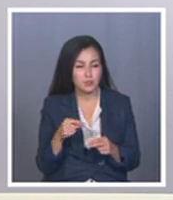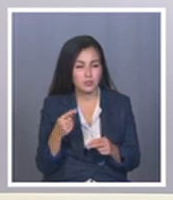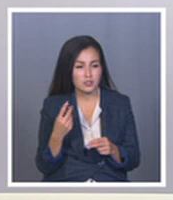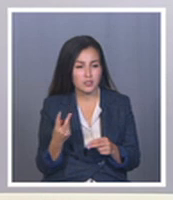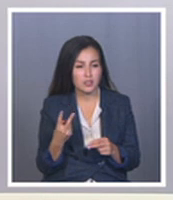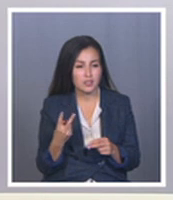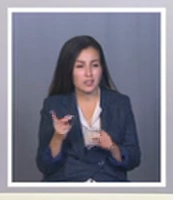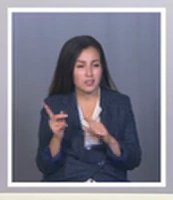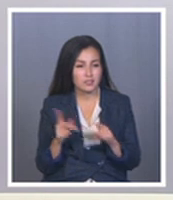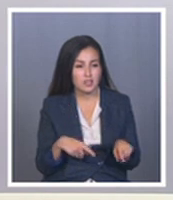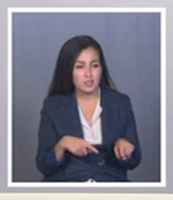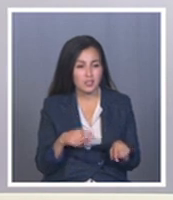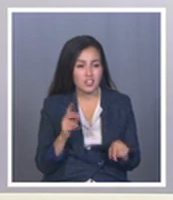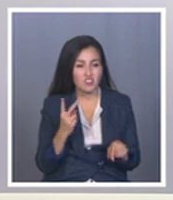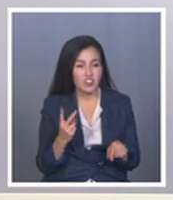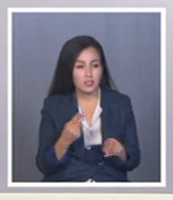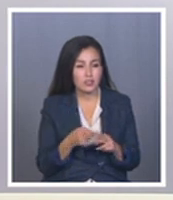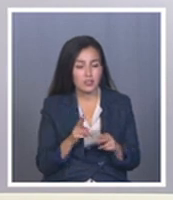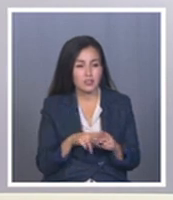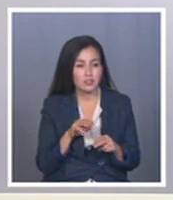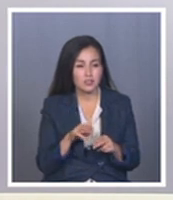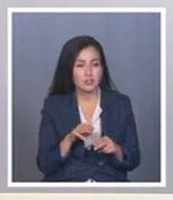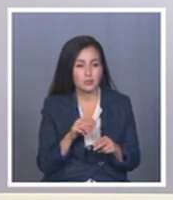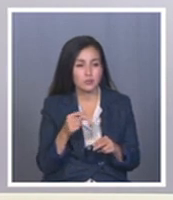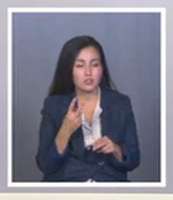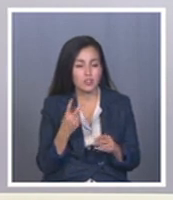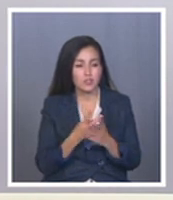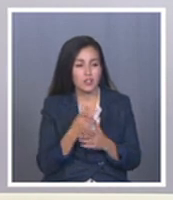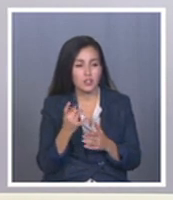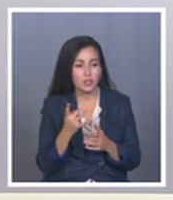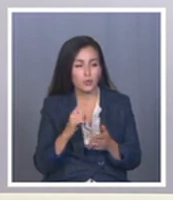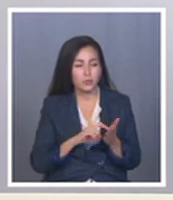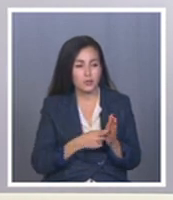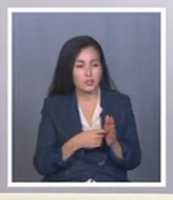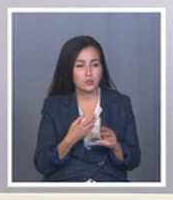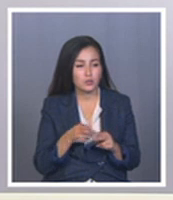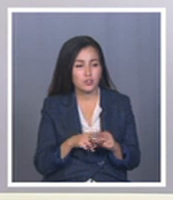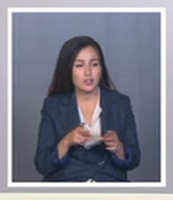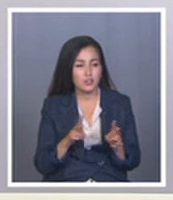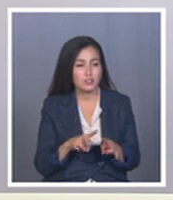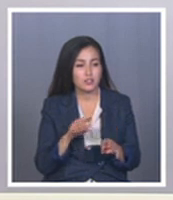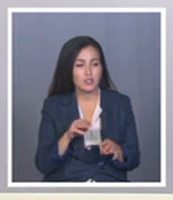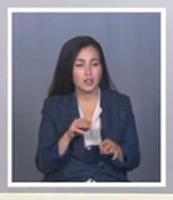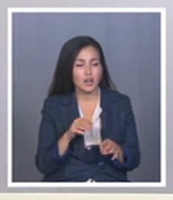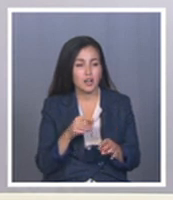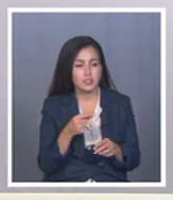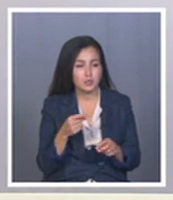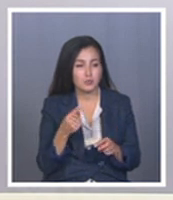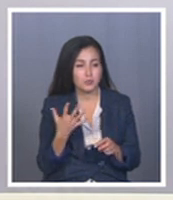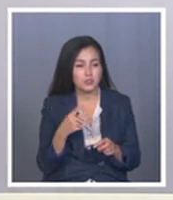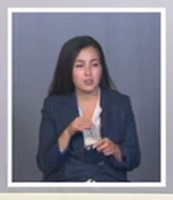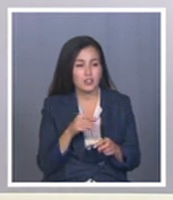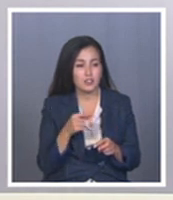кетеді. Өйткені квадрат бұл Т-2-нің өзіне екі рет көбейту. Біреуі қысқарады, біреуі қалады. Сонда Т азайту 5, Т азайту 2 қалады.